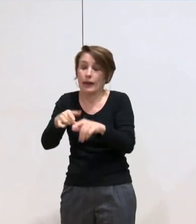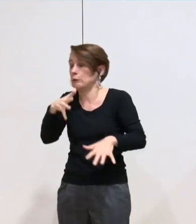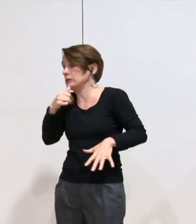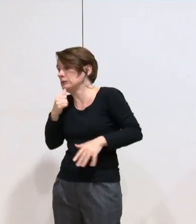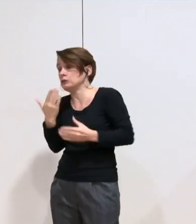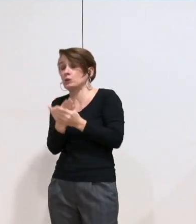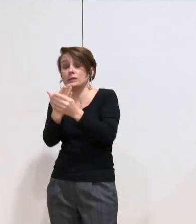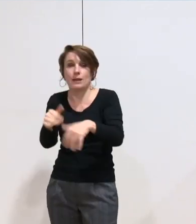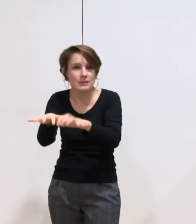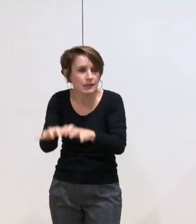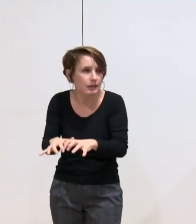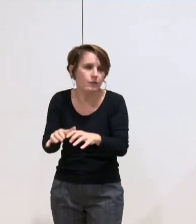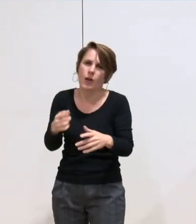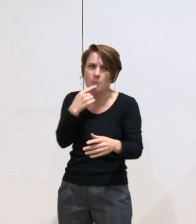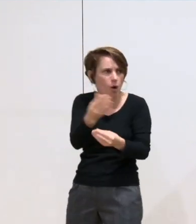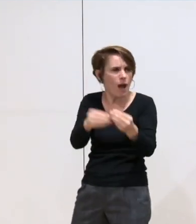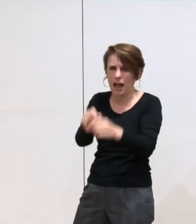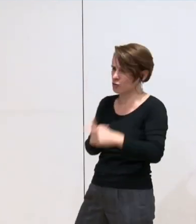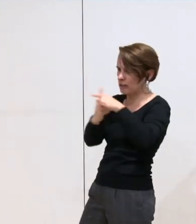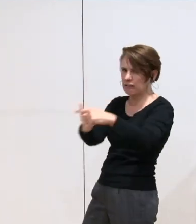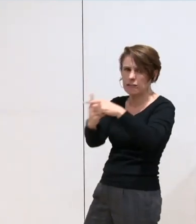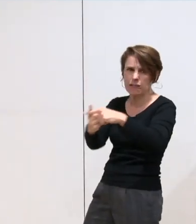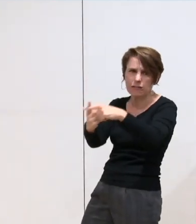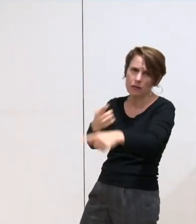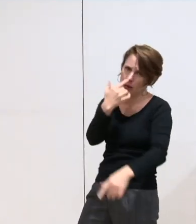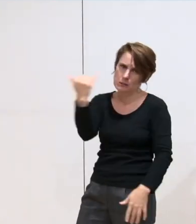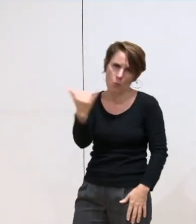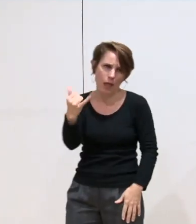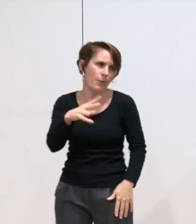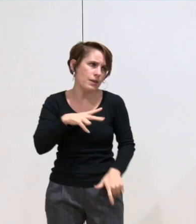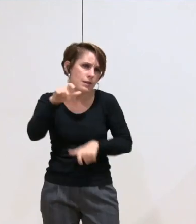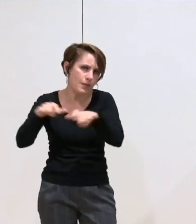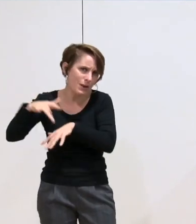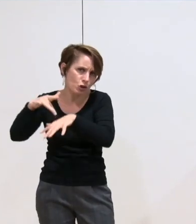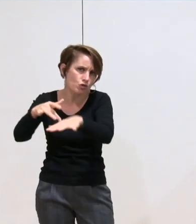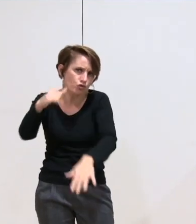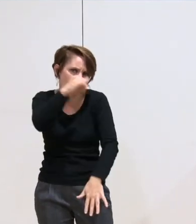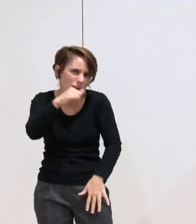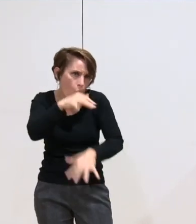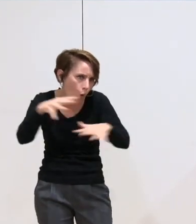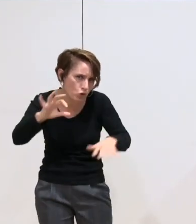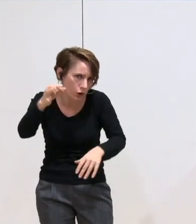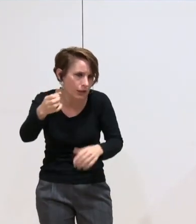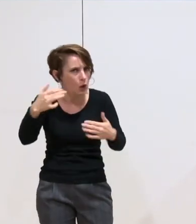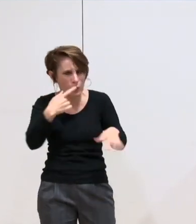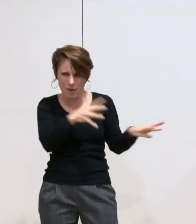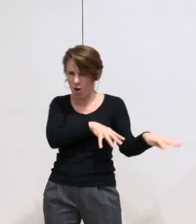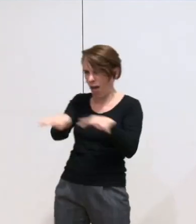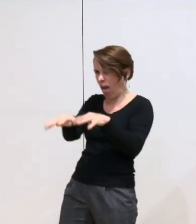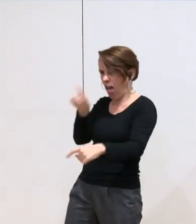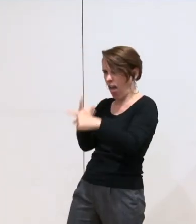humains derrière qui ont fait des grosses conneries et qui ont été aujourd'hui vraiment montrés du doigt d'une manière qui est peut-être un peu